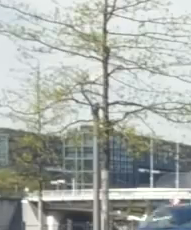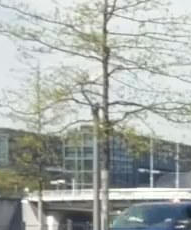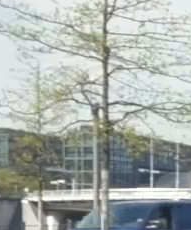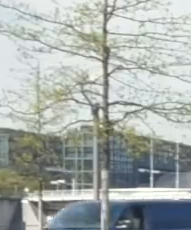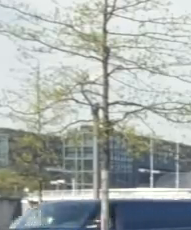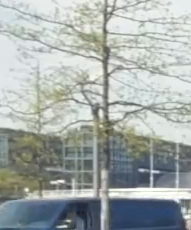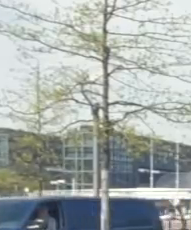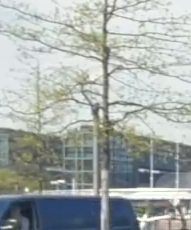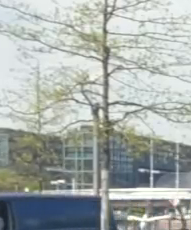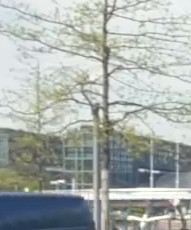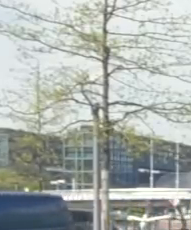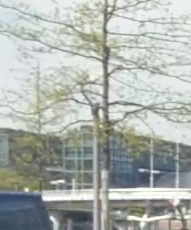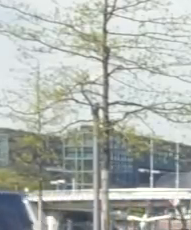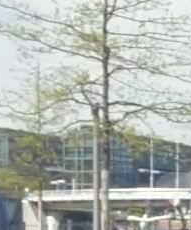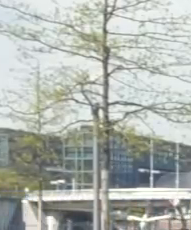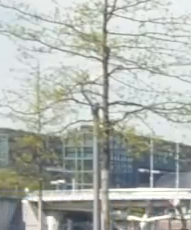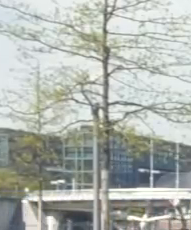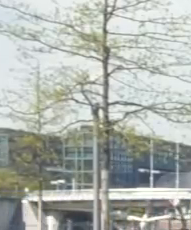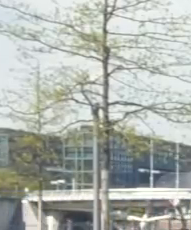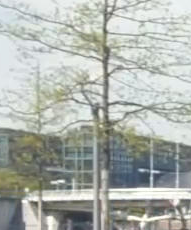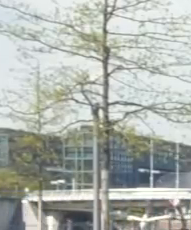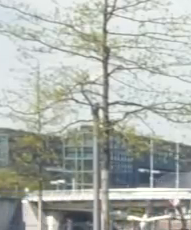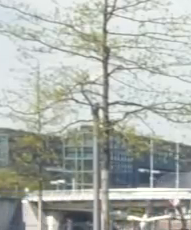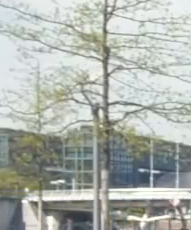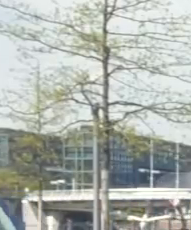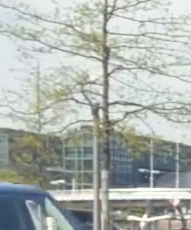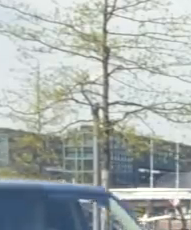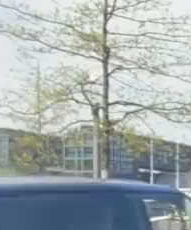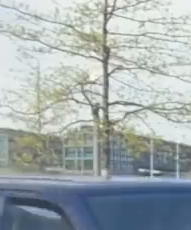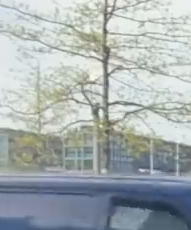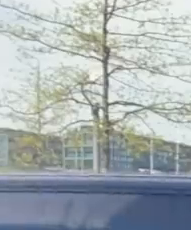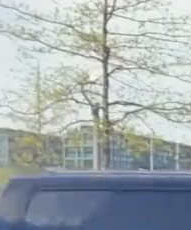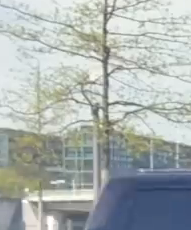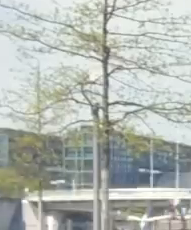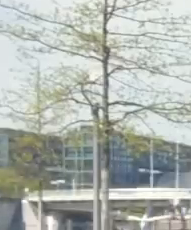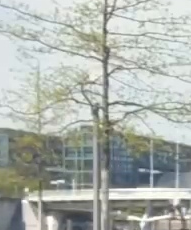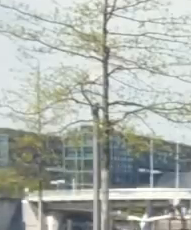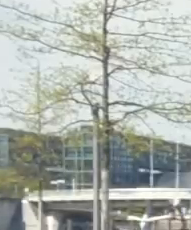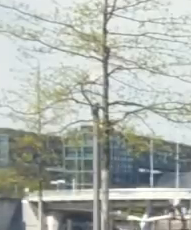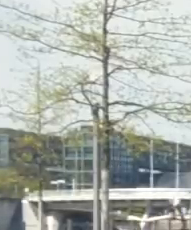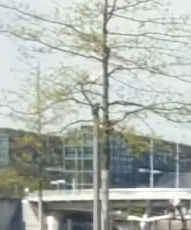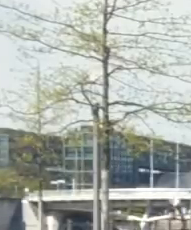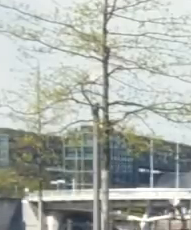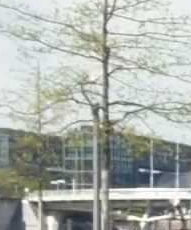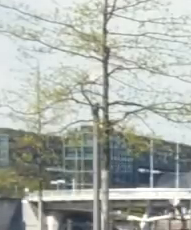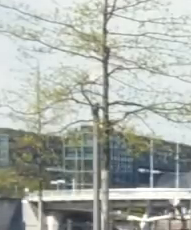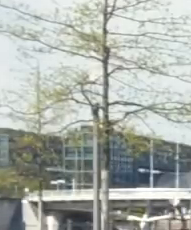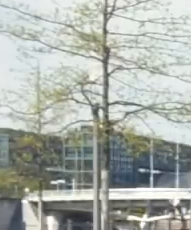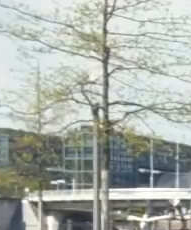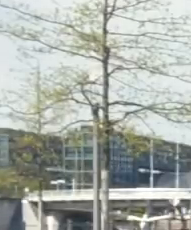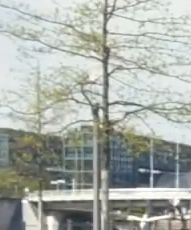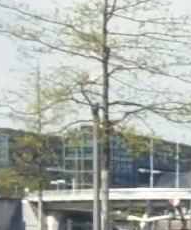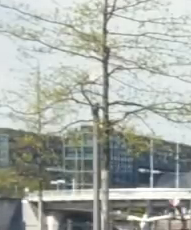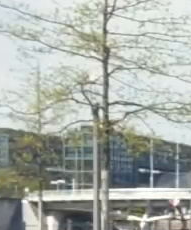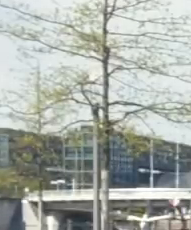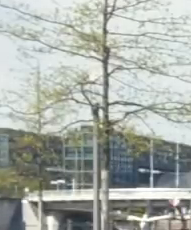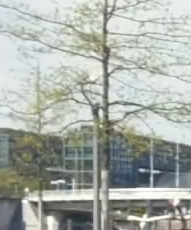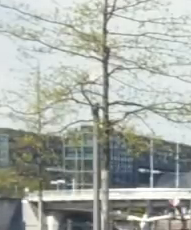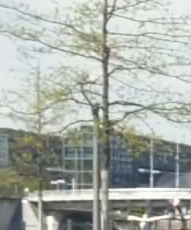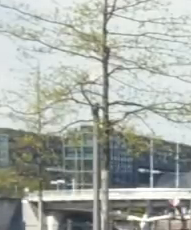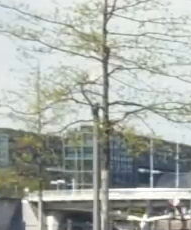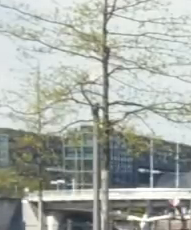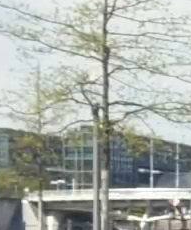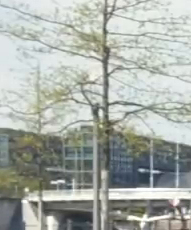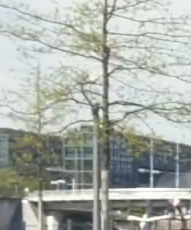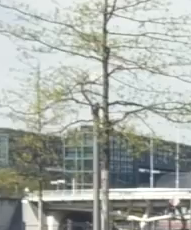Hallo zu meinem Bericht aus der Bundespressekonferenz, die Sie heute hier hinter mir sehen. Ich musste in den Schatten, weil wir